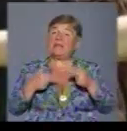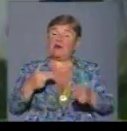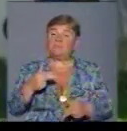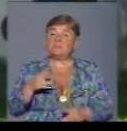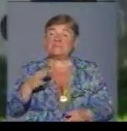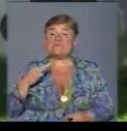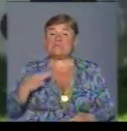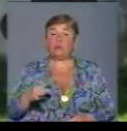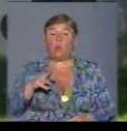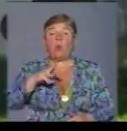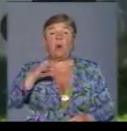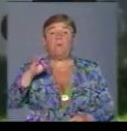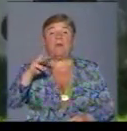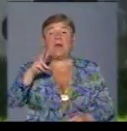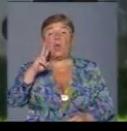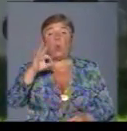Миколі.